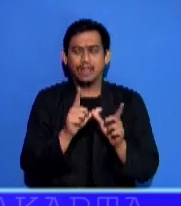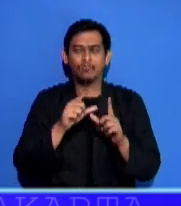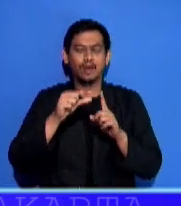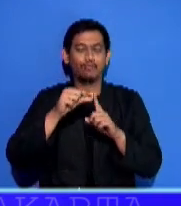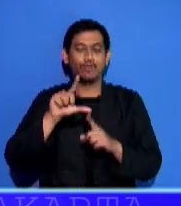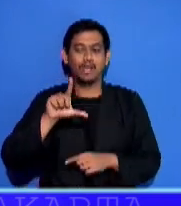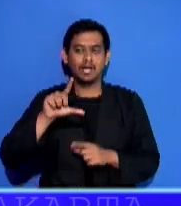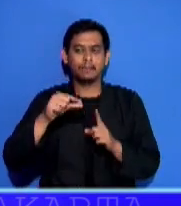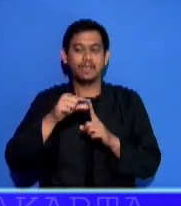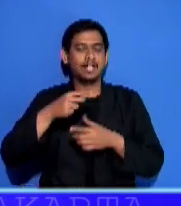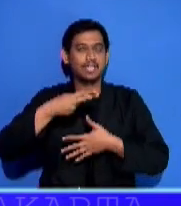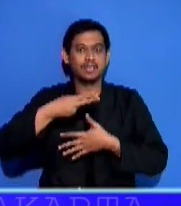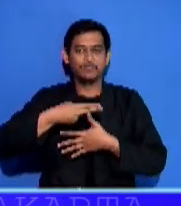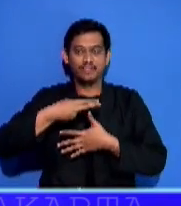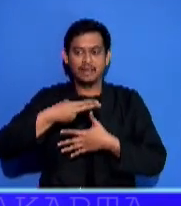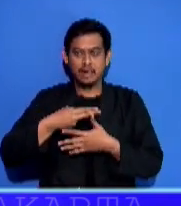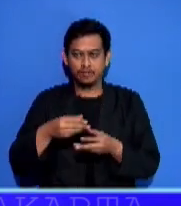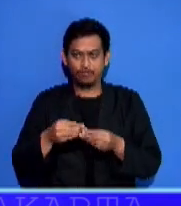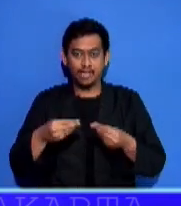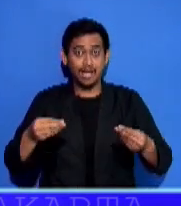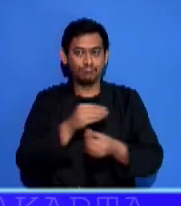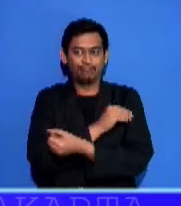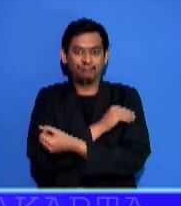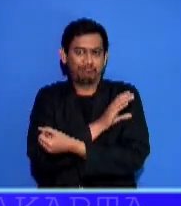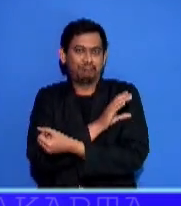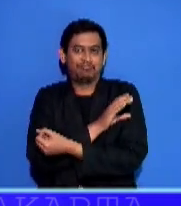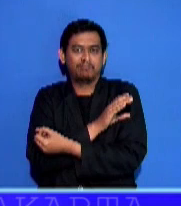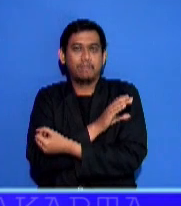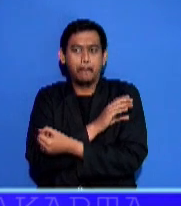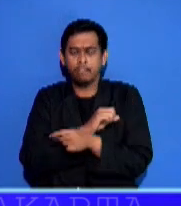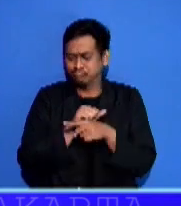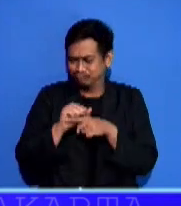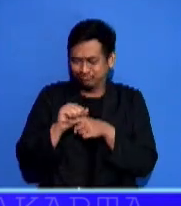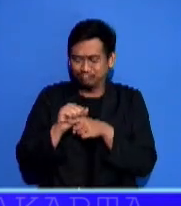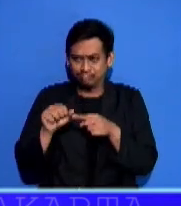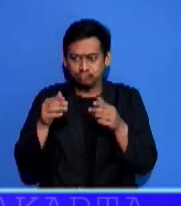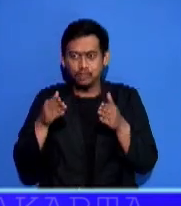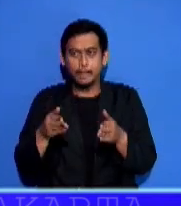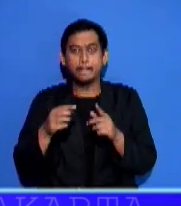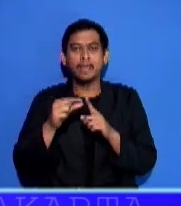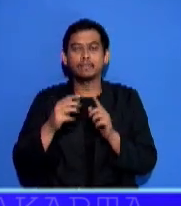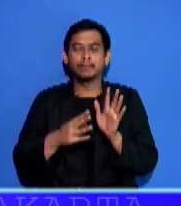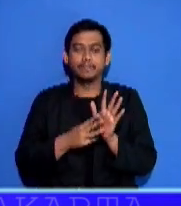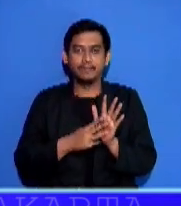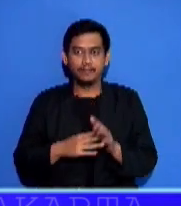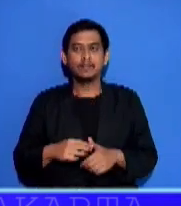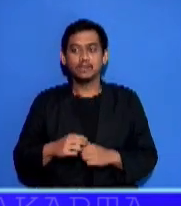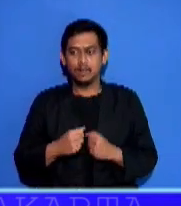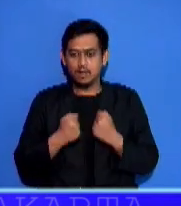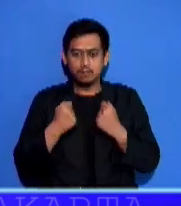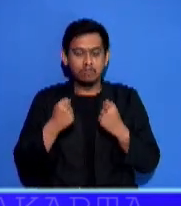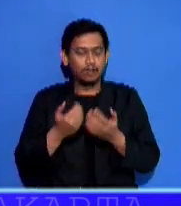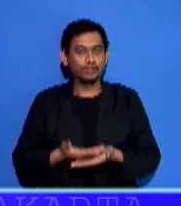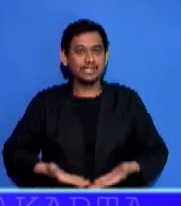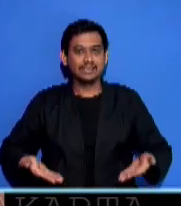Yogyakarta telah meningkatkan mutu anggotanya dengan menggelar berbagai pelatihan seperti di bidang UMKM, kesehatan, hingga kegiatan sosial